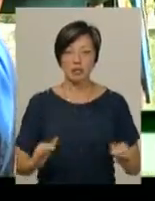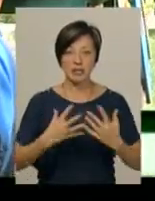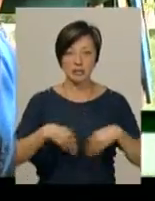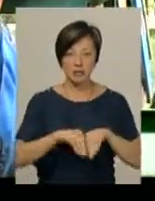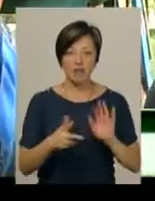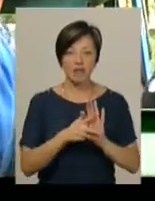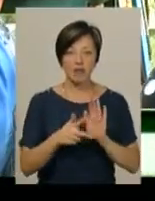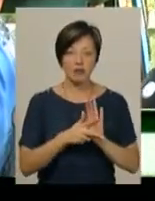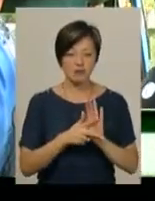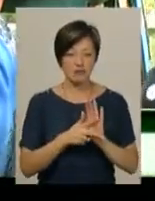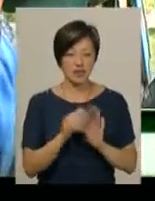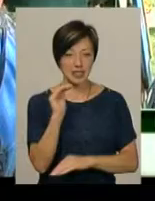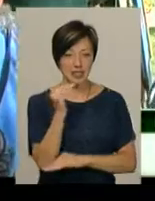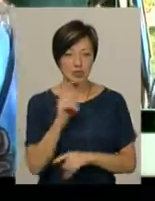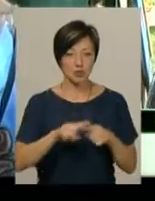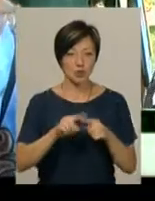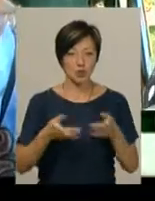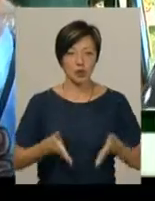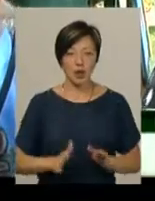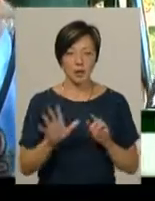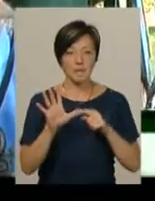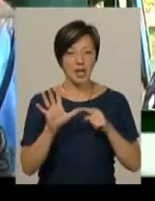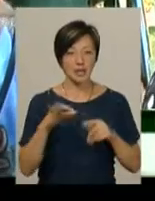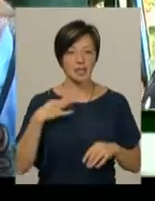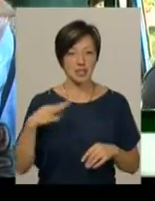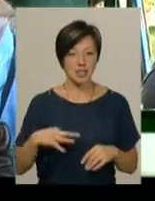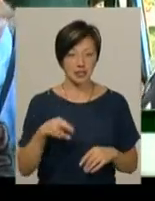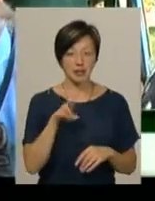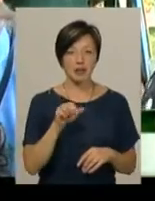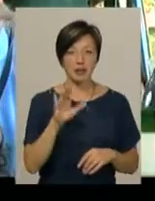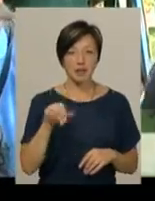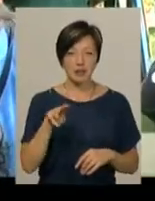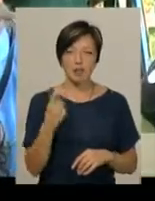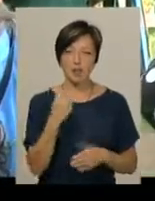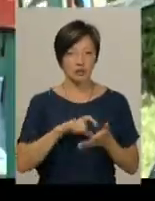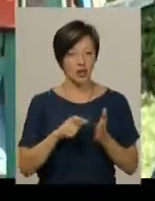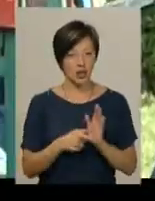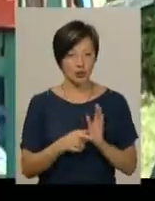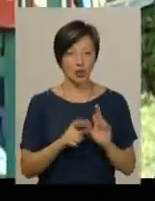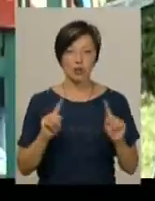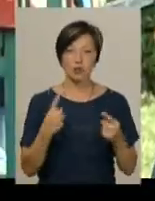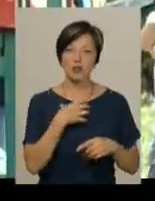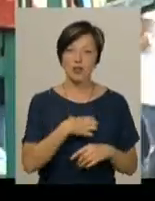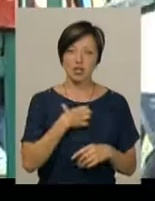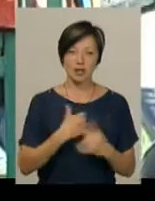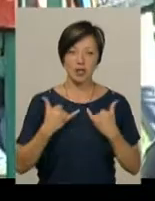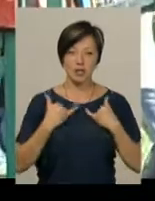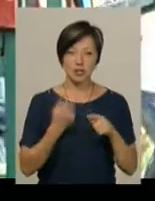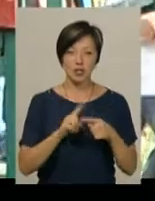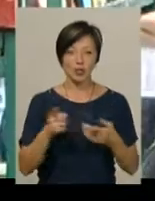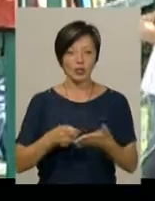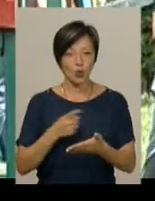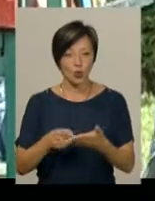буде 8 дитинка. І в нас п'ятий син Давид іде в перший клас. Дуже важливо для нас оці